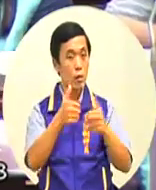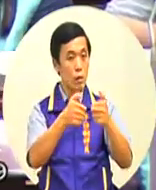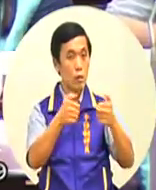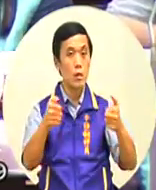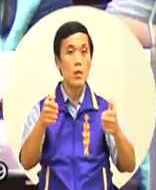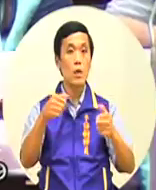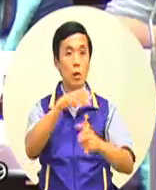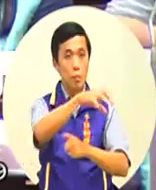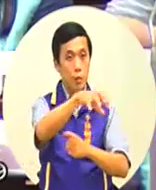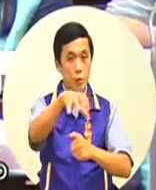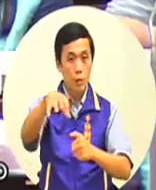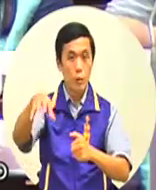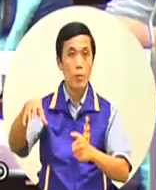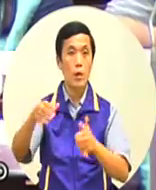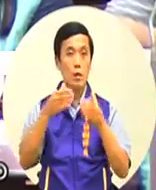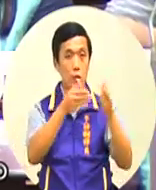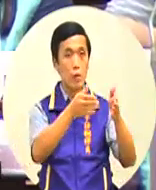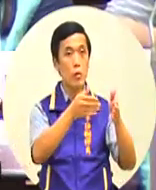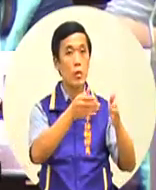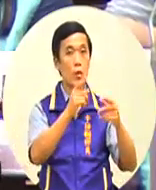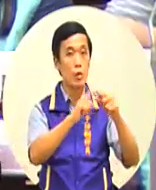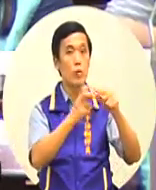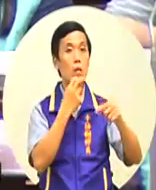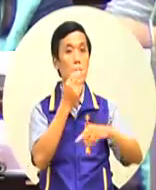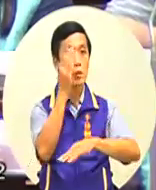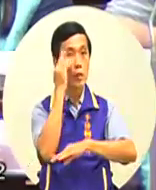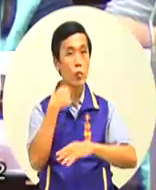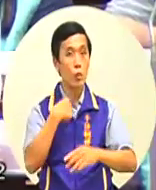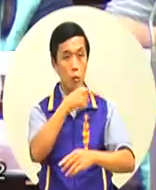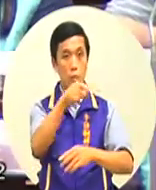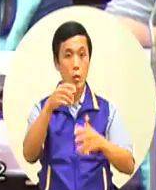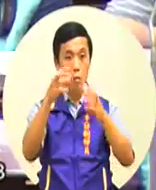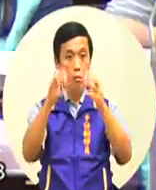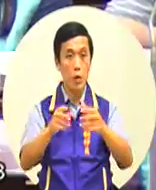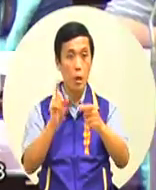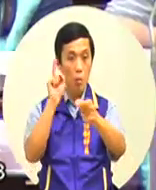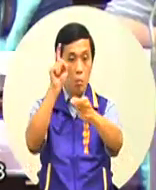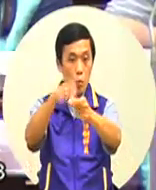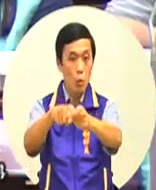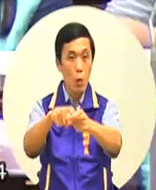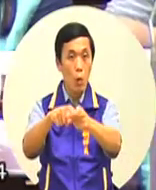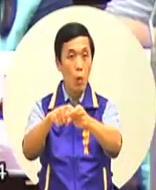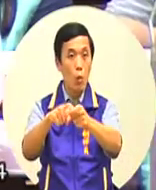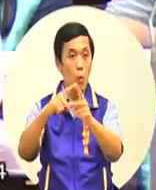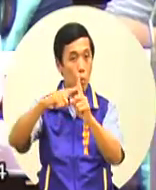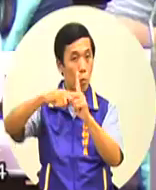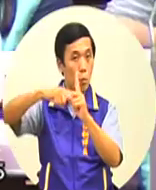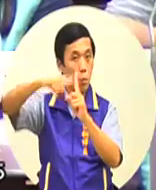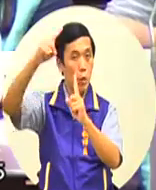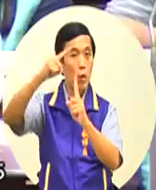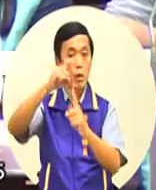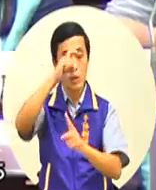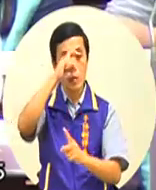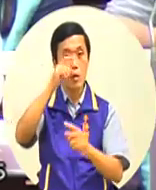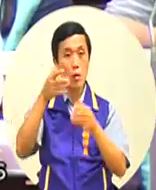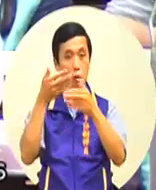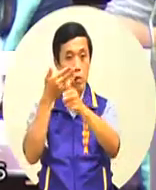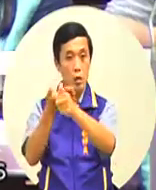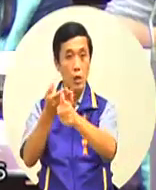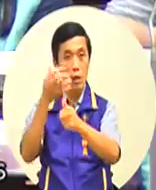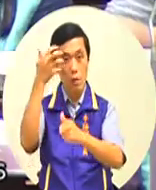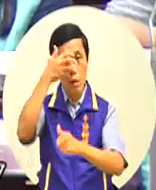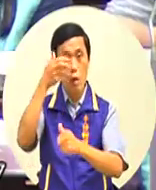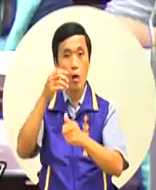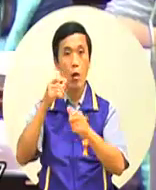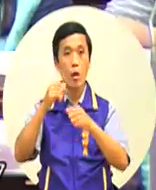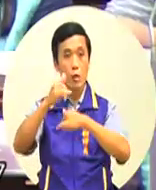种的场合也希望跟中央讲说我们有设立很高的目标，当然是希望可以给长辈很高品质